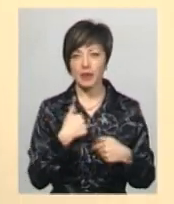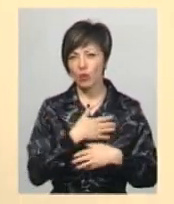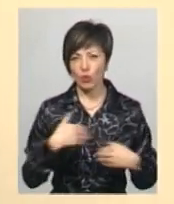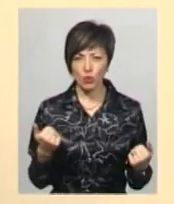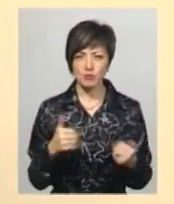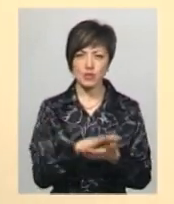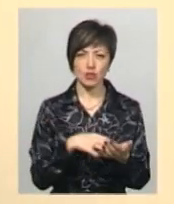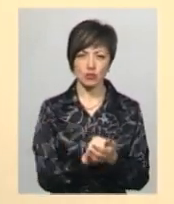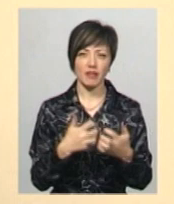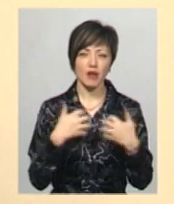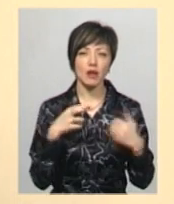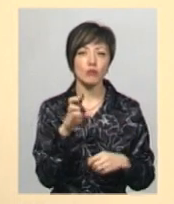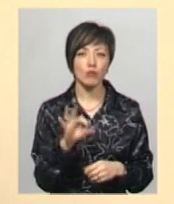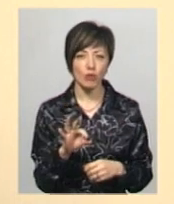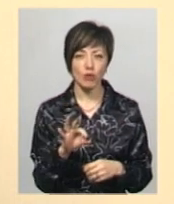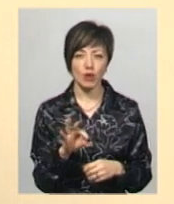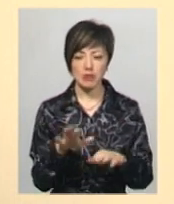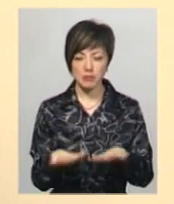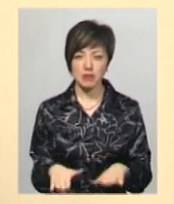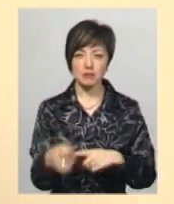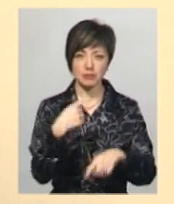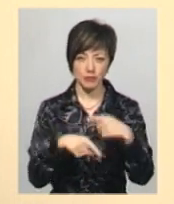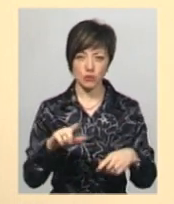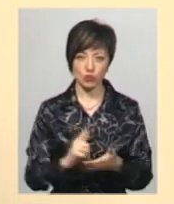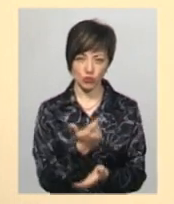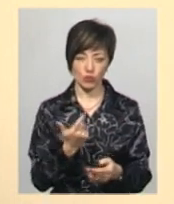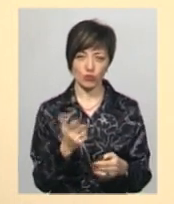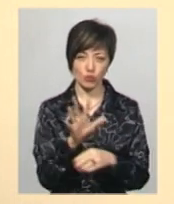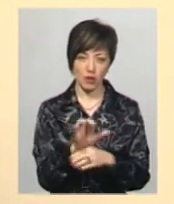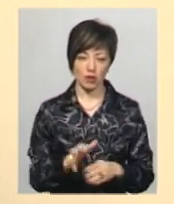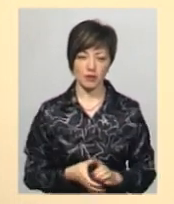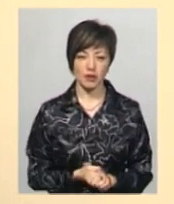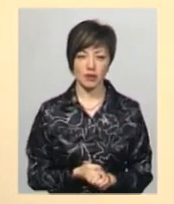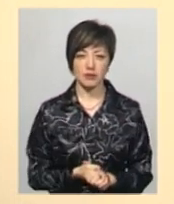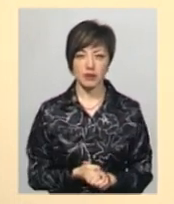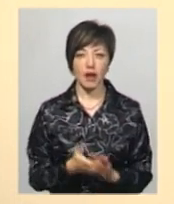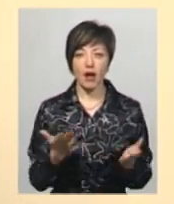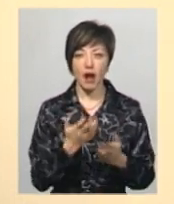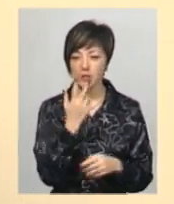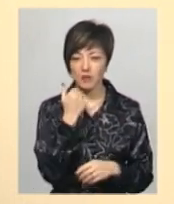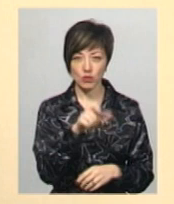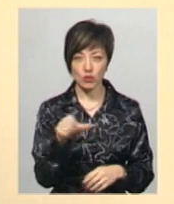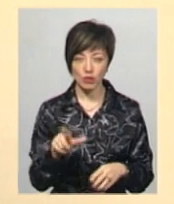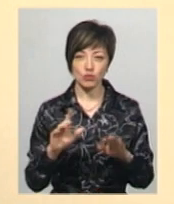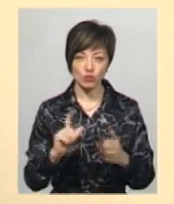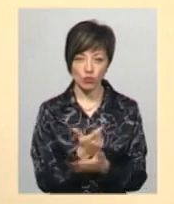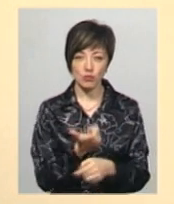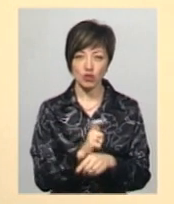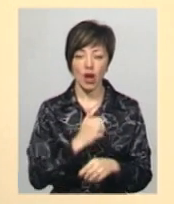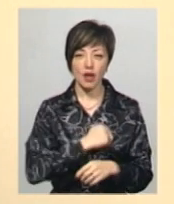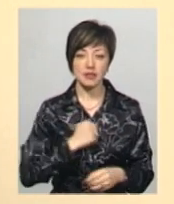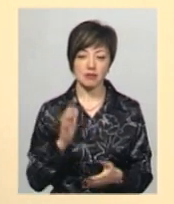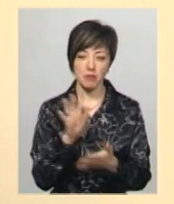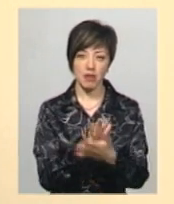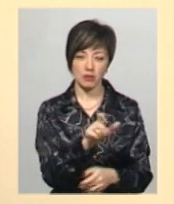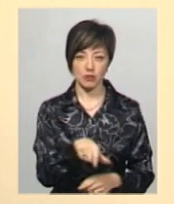хочемо знищувати тварин, бо на її місце прийде інша собака, яка не соціалізована, яка буде знову ж більш агресивно